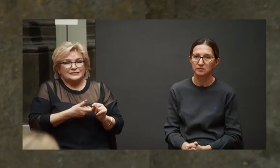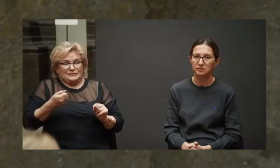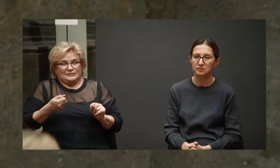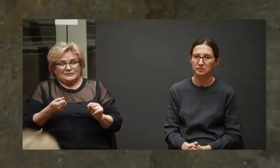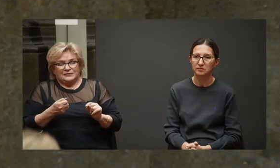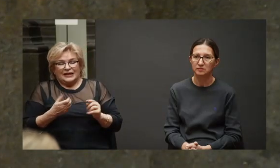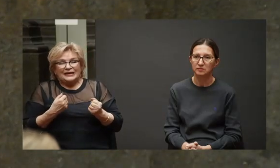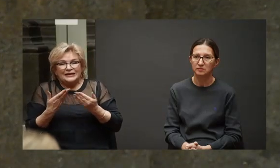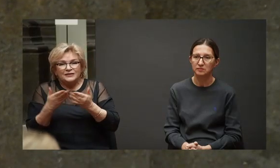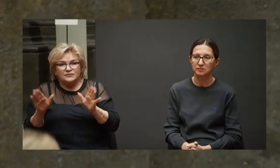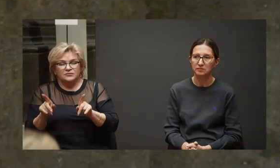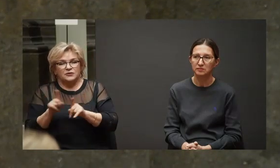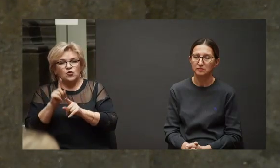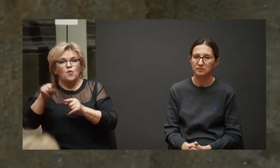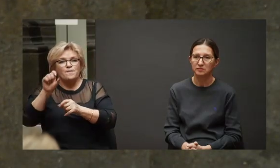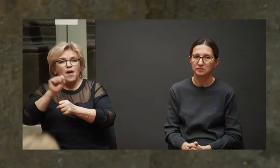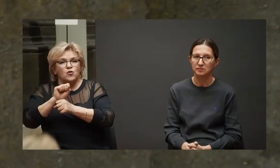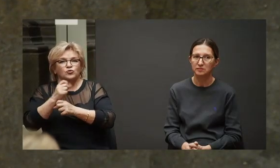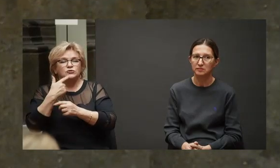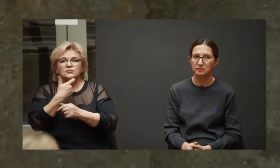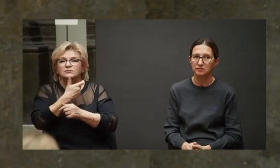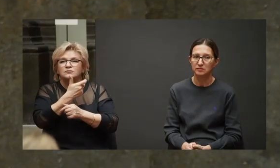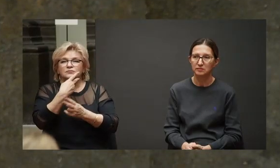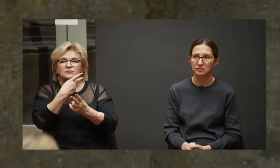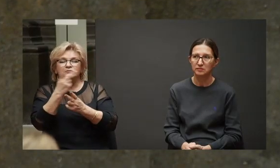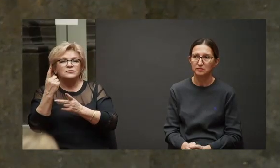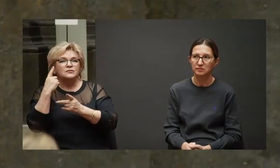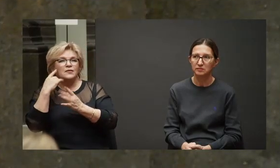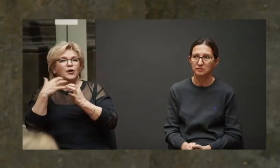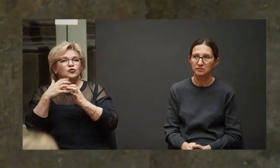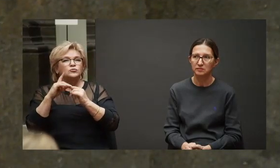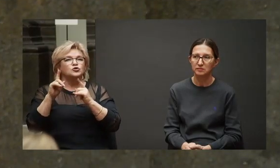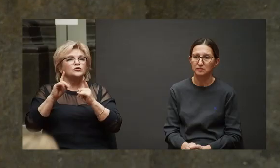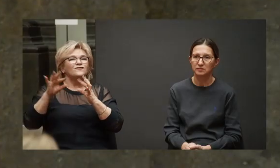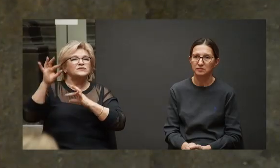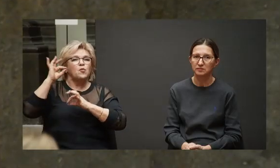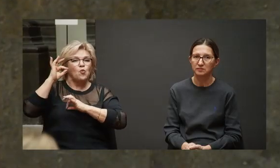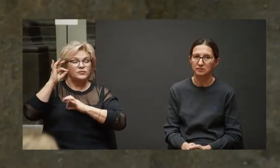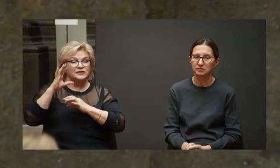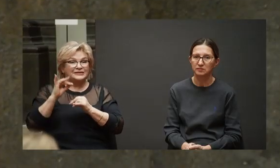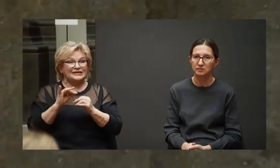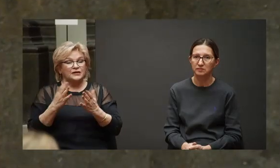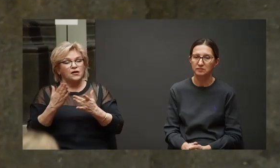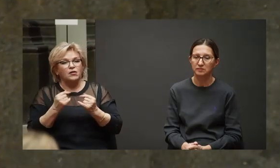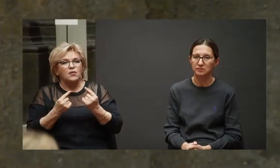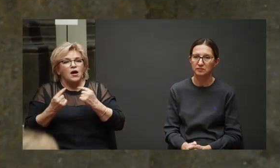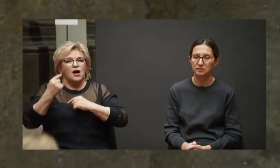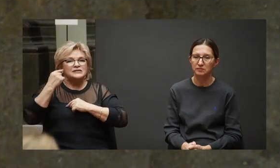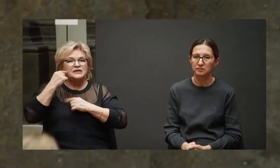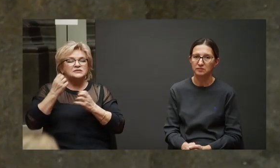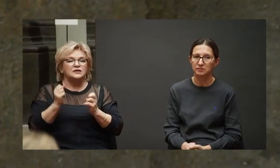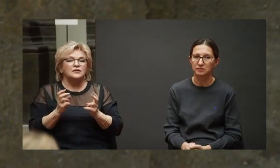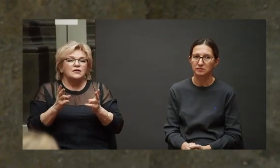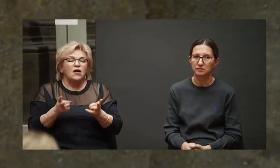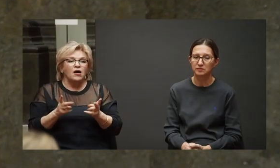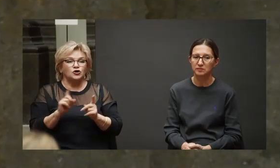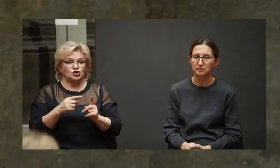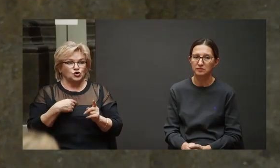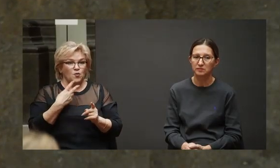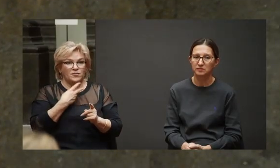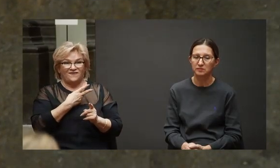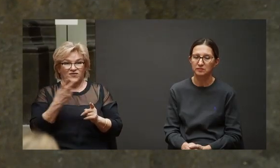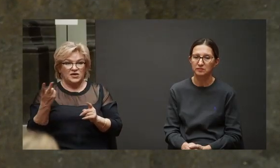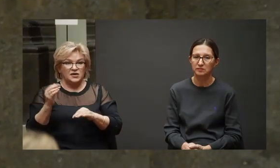дает нам такую паузу посмотреть, подумать и вспомнить. И как бы осознать, как то, что мы